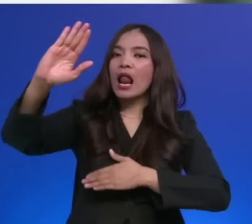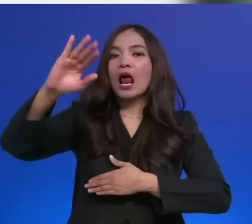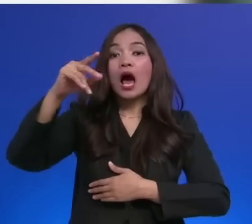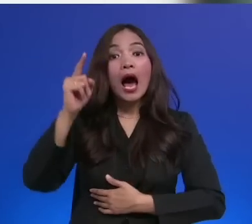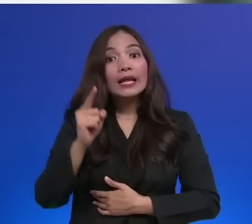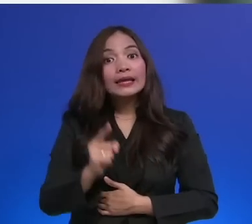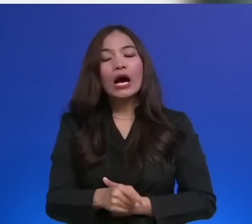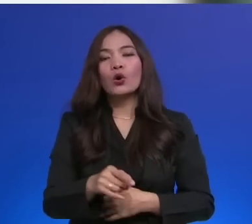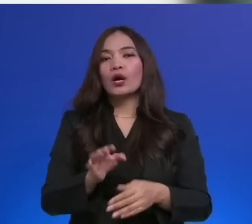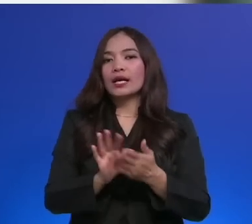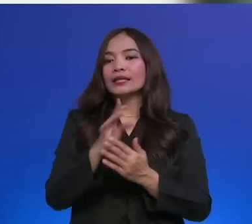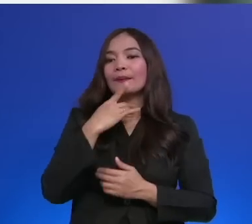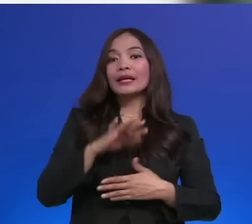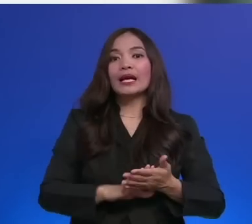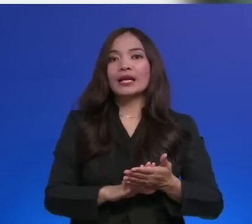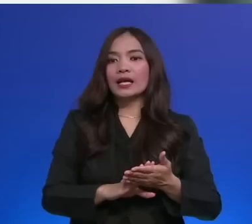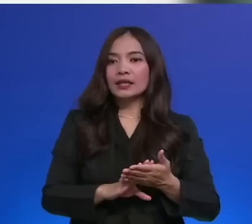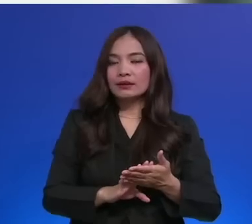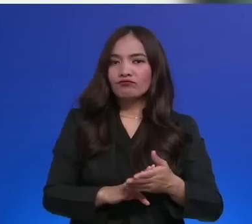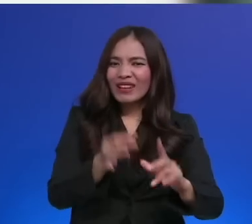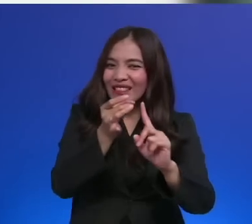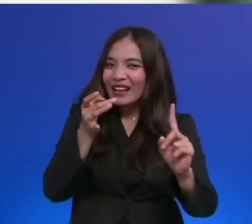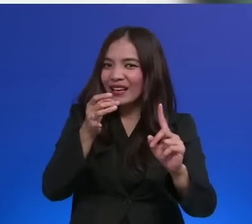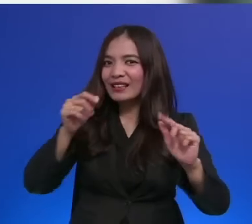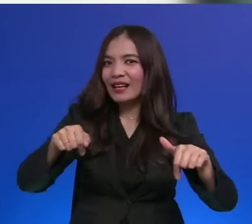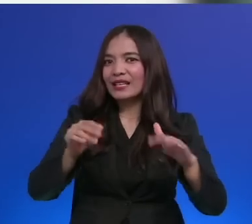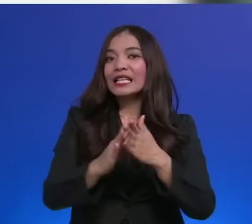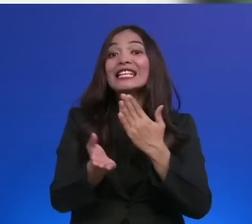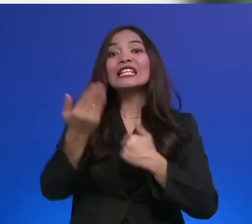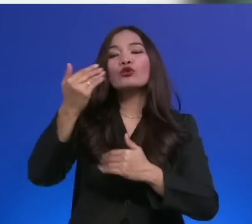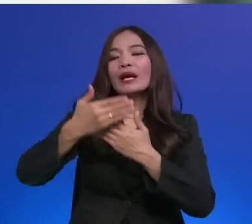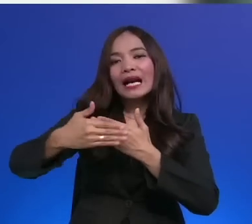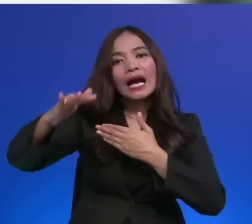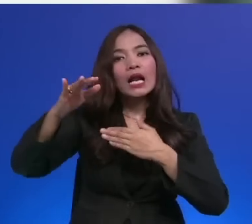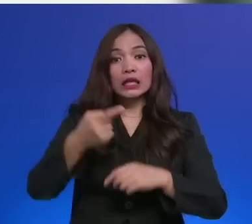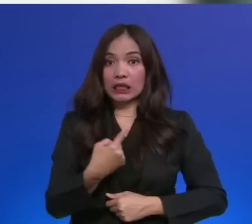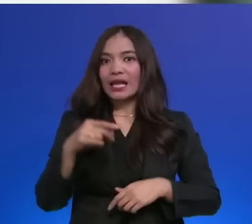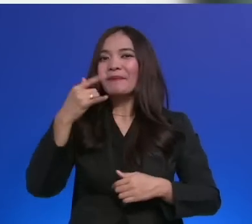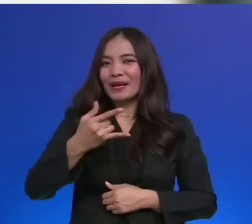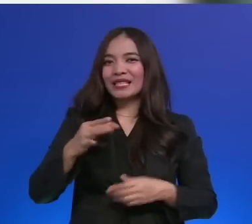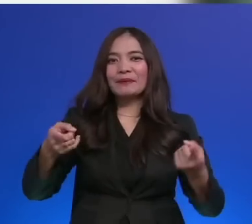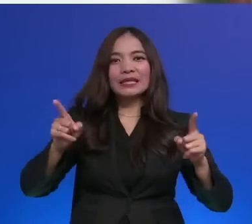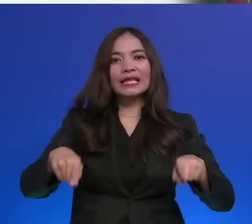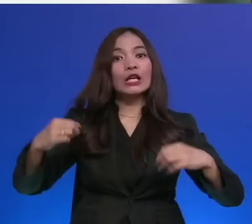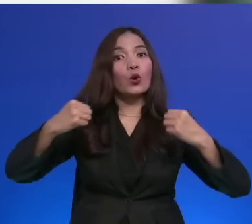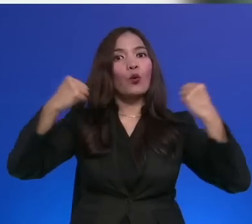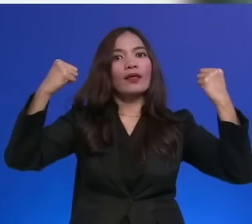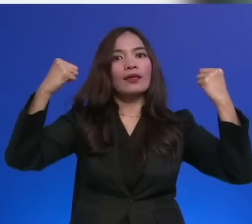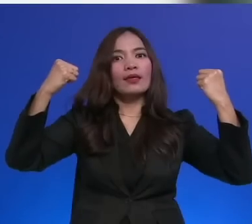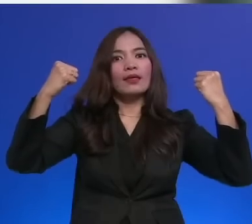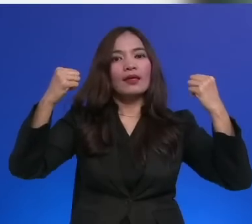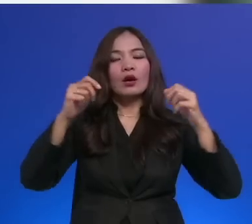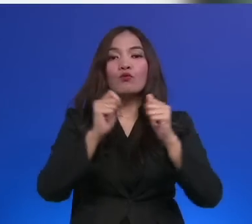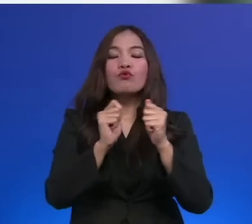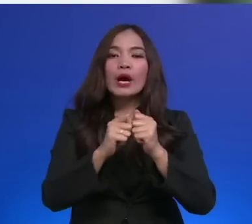dari perspektif kekekalan. Ini akan membuat kita kuat. Jadi ketika kita menghadapi masalah yang membuat